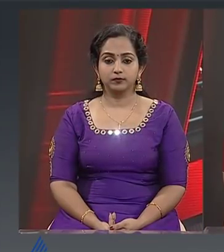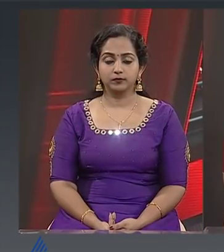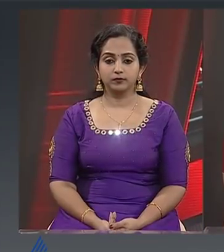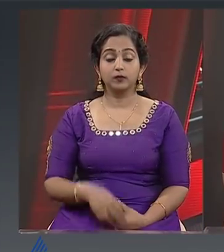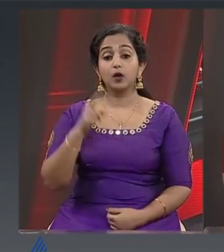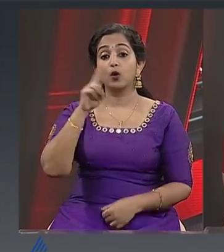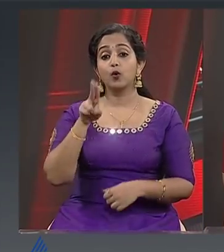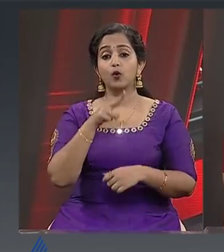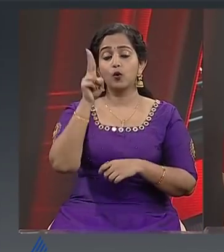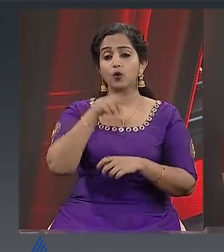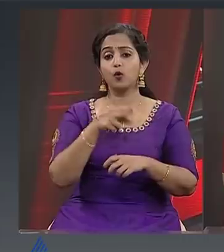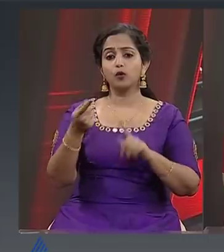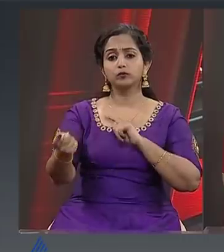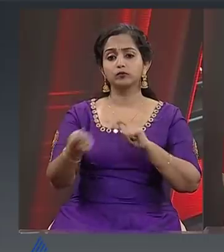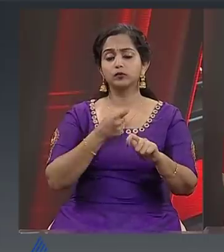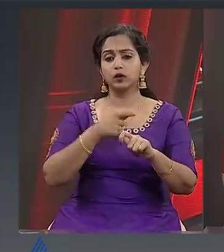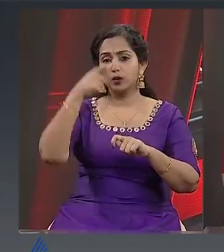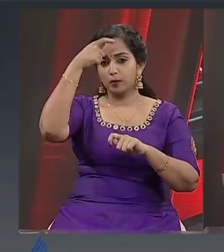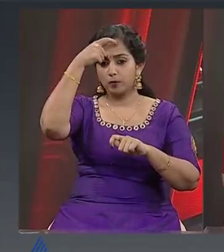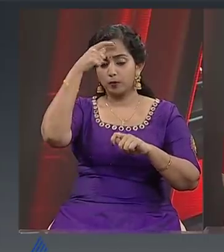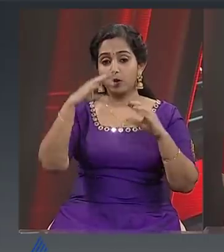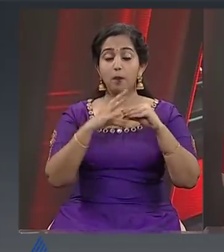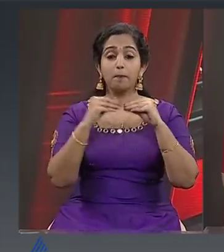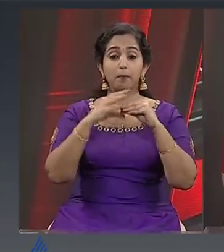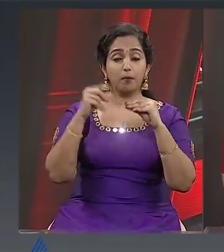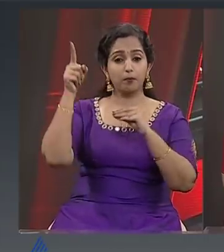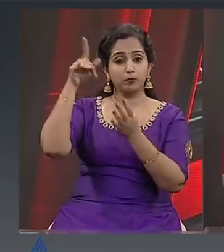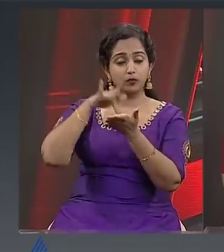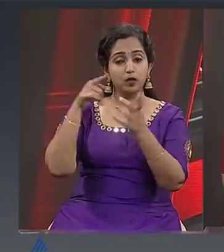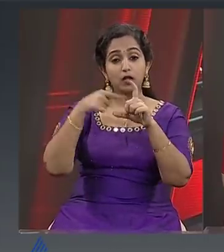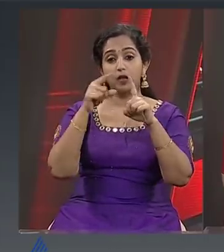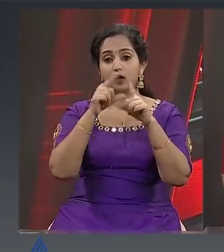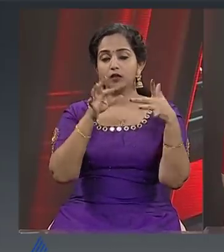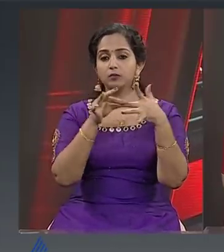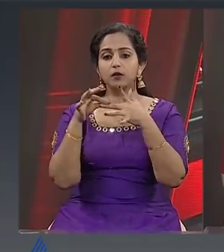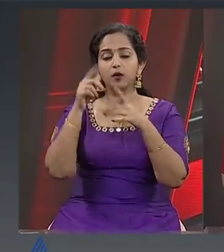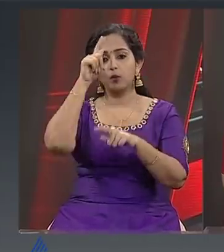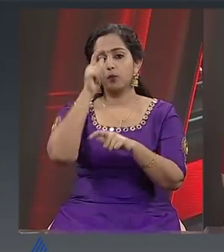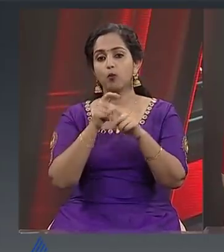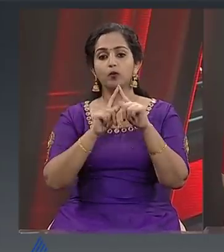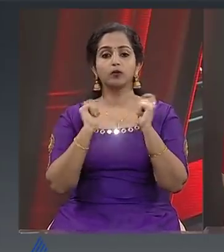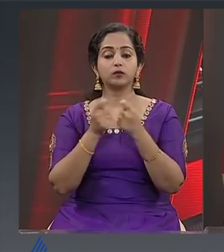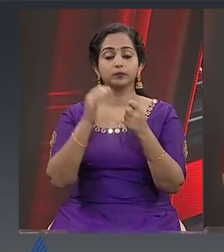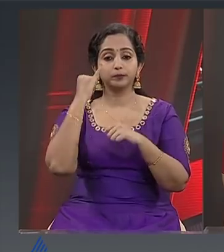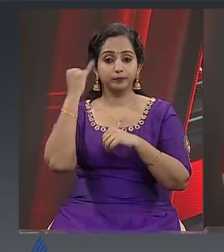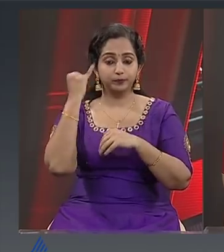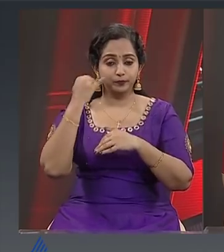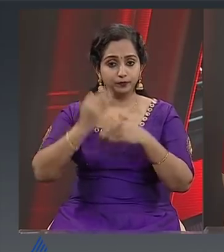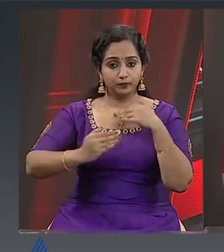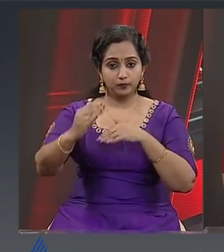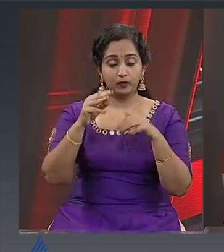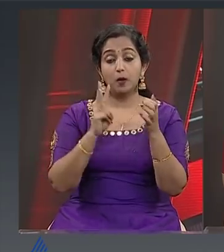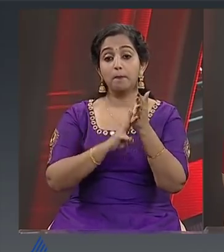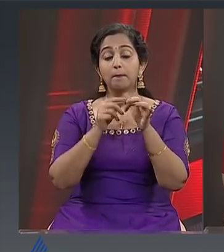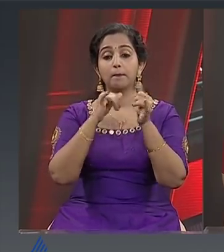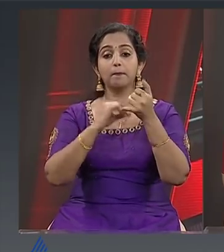ഡോളർ കടത്ത് കേസുമായി ബന്ധപ്പെട്ട് ബംഗളൂരുവിൽ ED പരിശോധന. മസ്കറ്റിൽ സ്വപ്നയ്ക്ക് ജോലി നൽകാൻ ശ്രമിച്ച ലഫീർ മുഹമ്മദിന്റെ